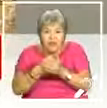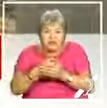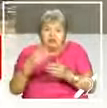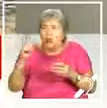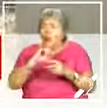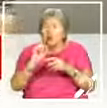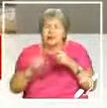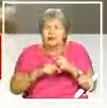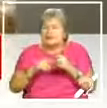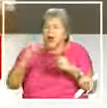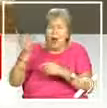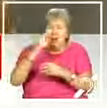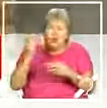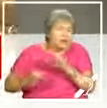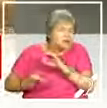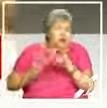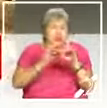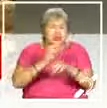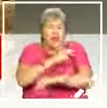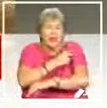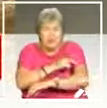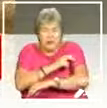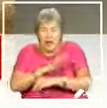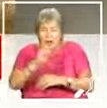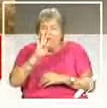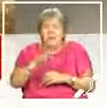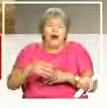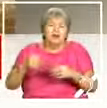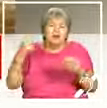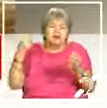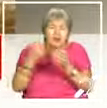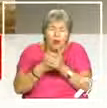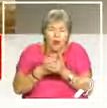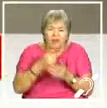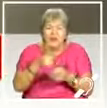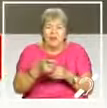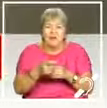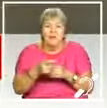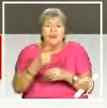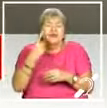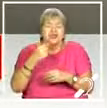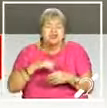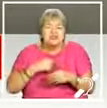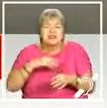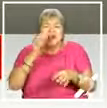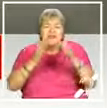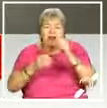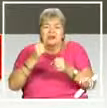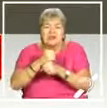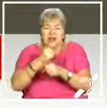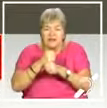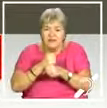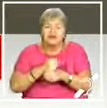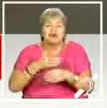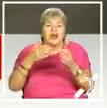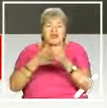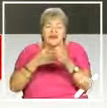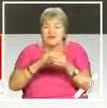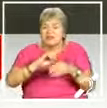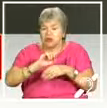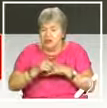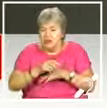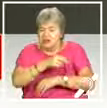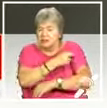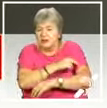cu ambulanțele la spital. 4 au suferit policontuzii și sunt în evaluare la serviciul UPU-SMURD de la